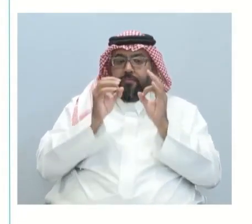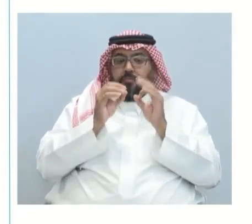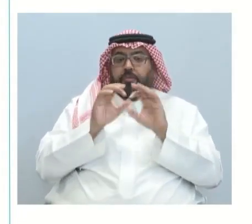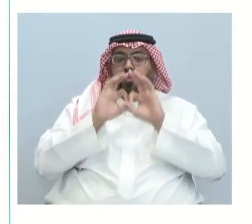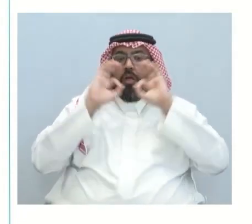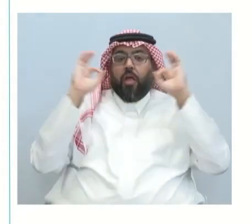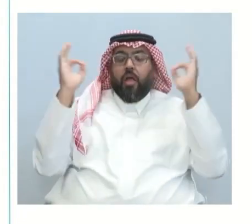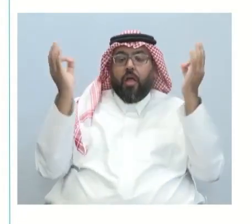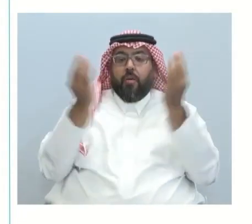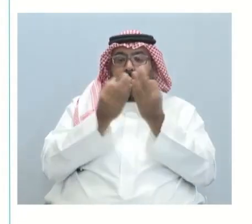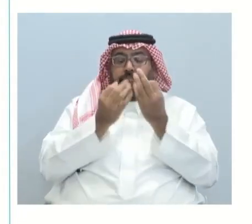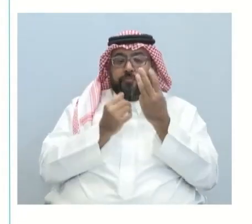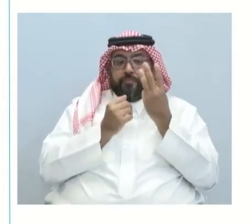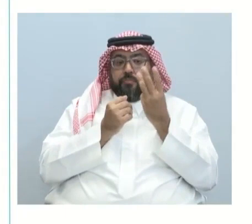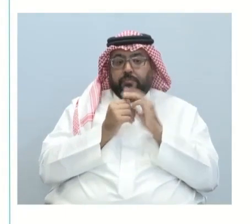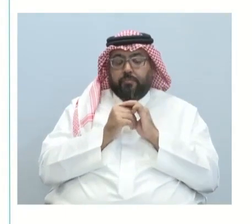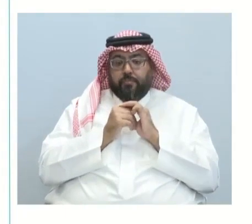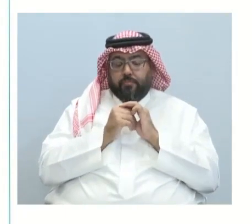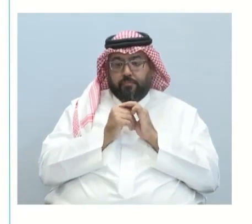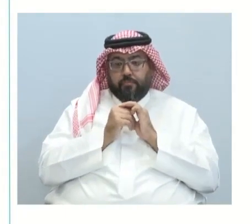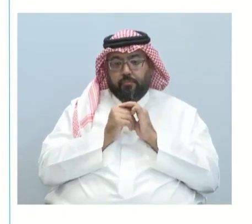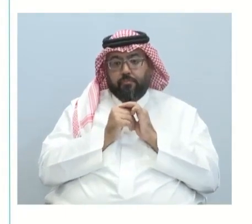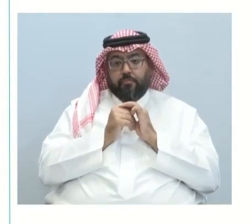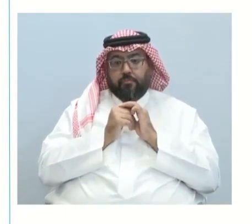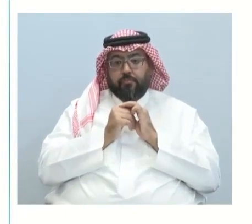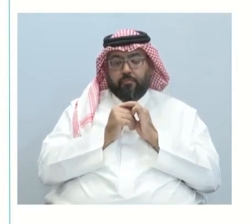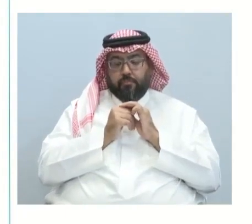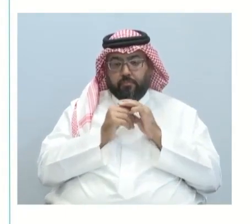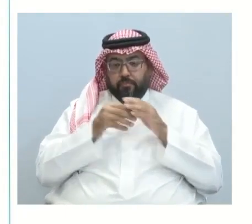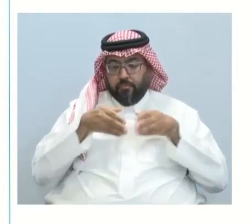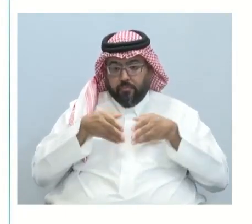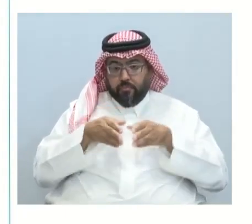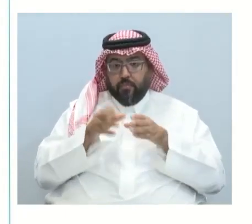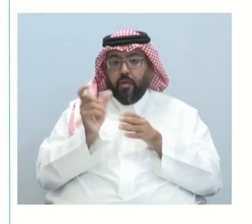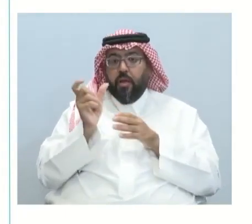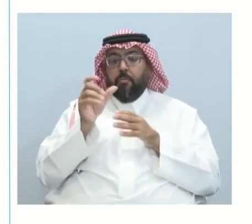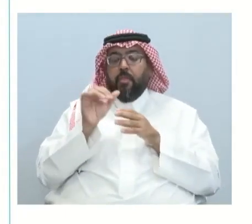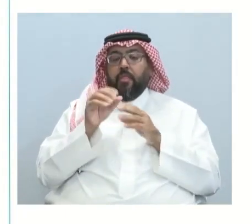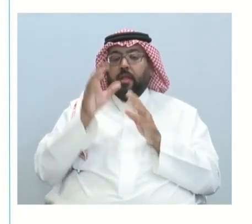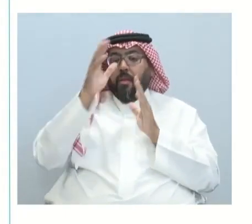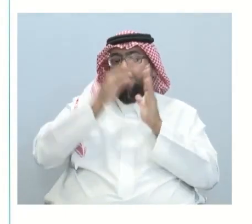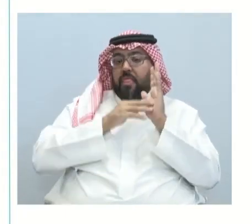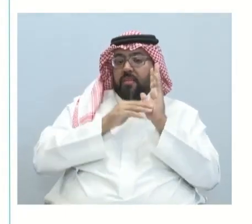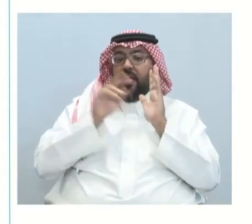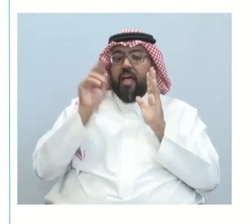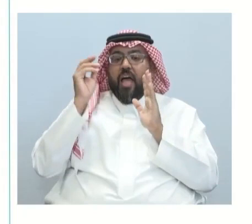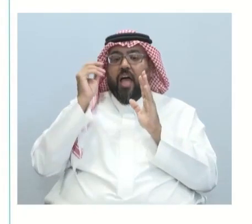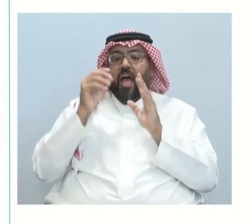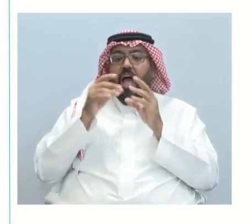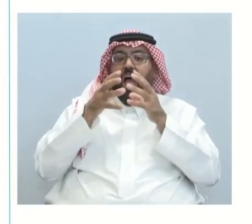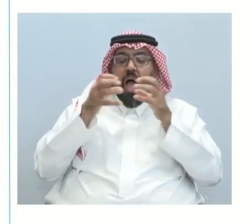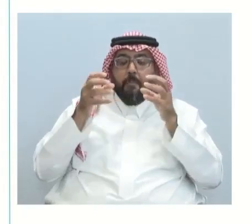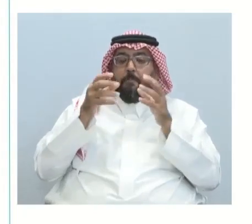الاشمل من الثلاثه نماذج الموجوده من خلال نماذج مين نماذج تعريف الحمض والقاعده